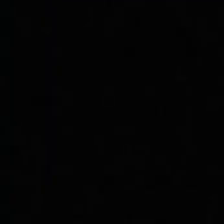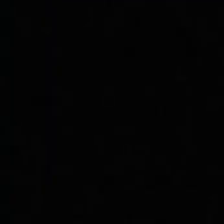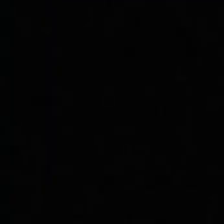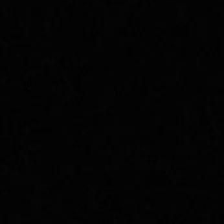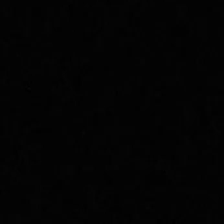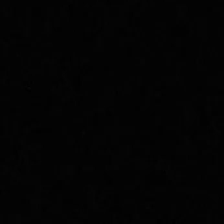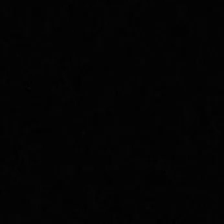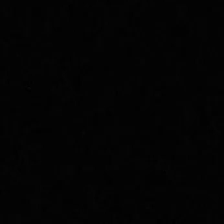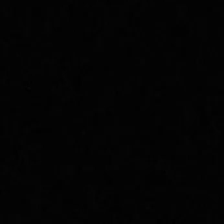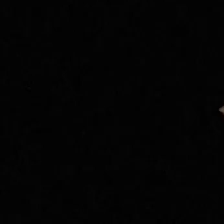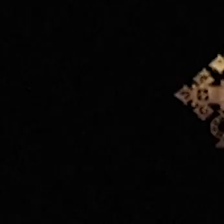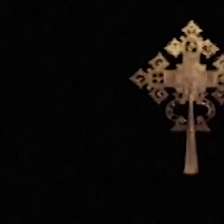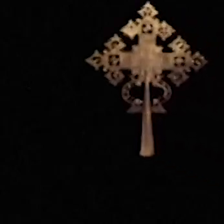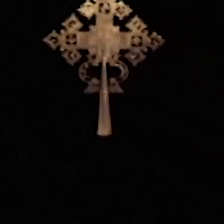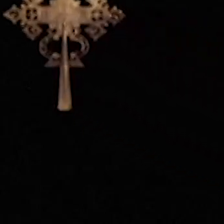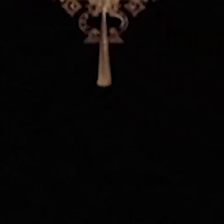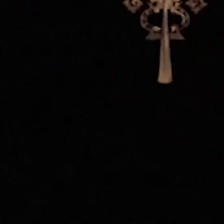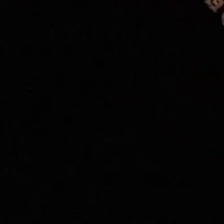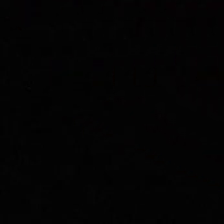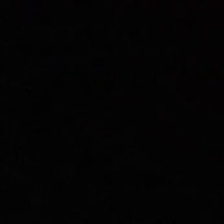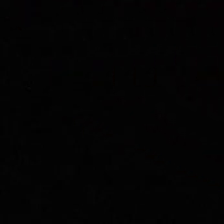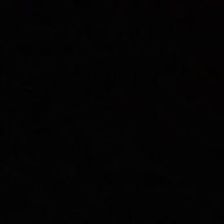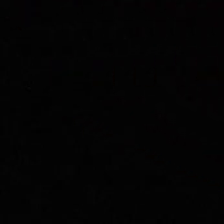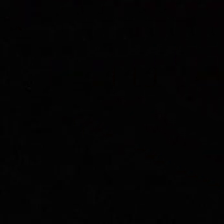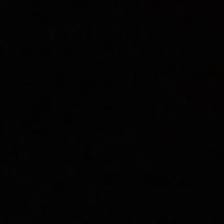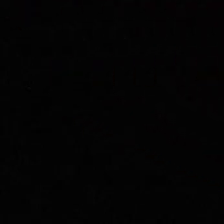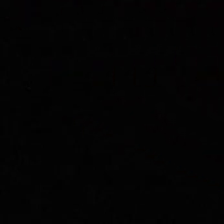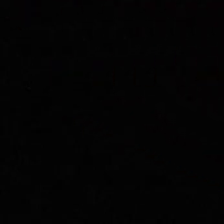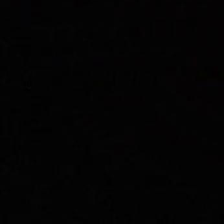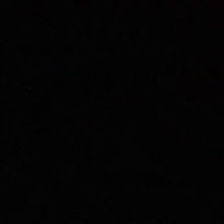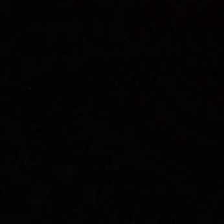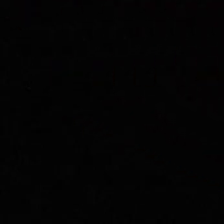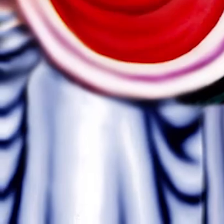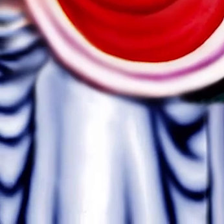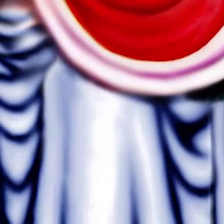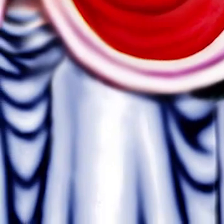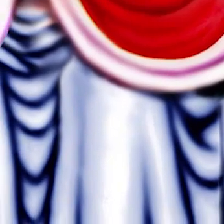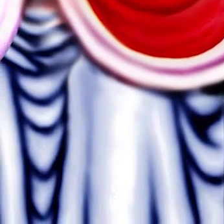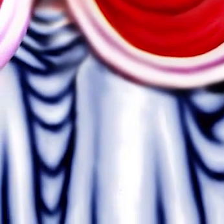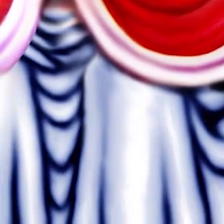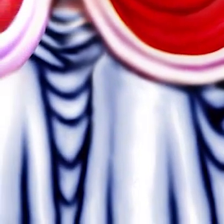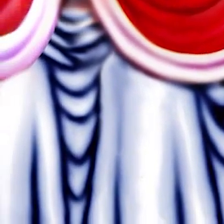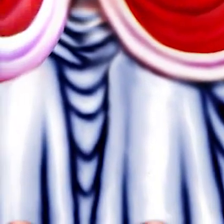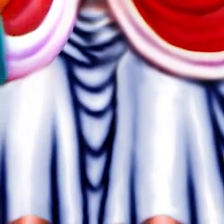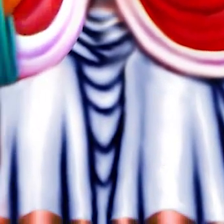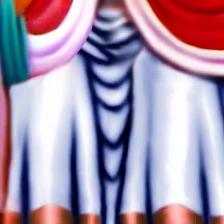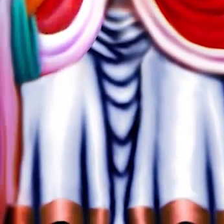ወወልድ ወመንፈስ ቅዱስ አሃዱ አምላክ